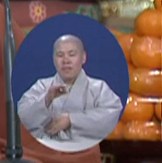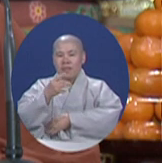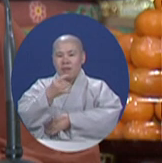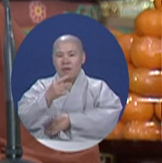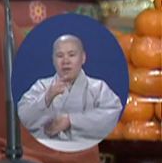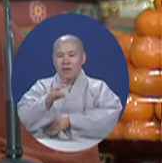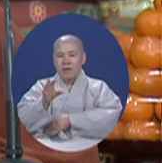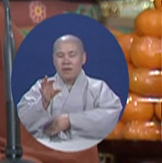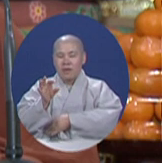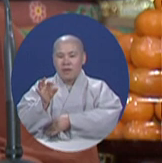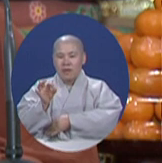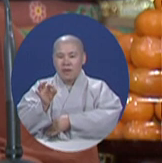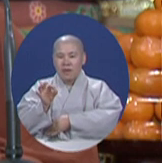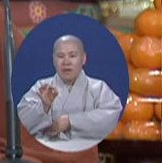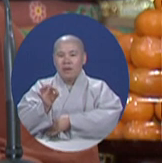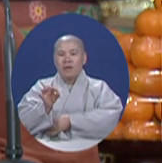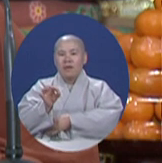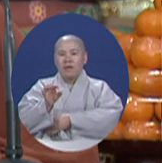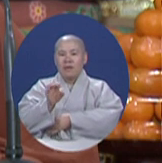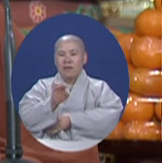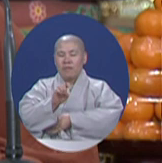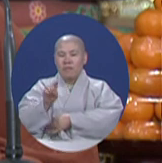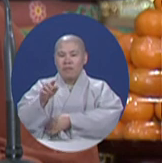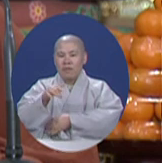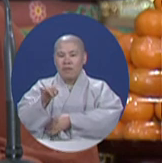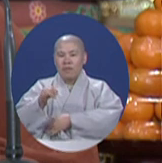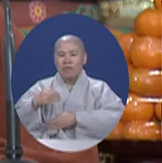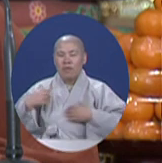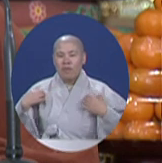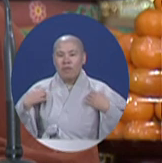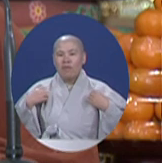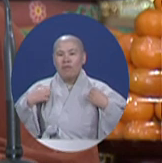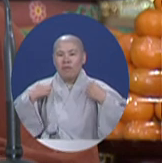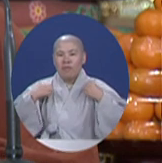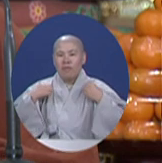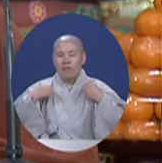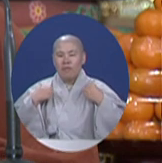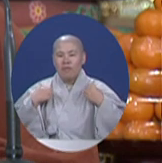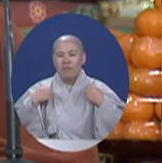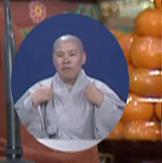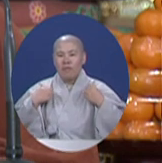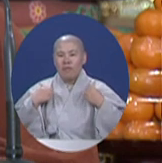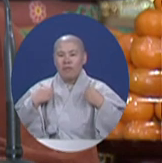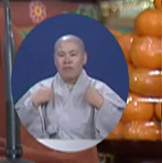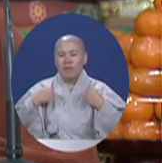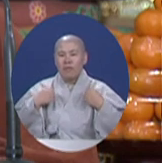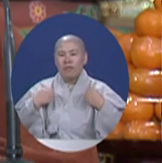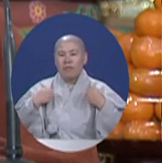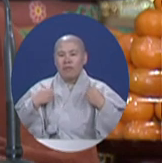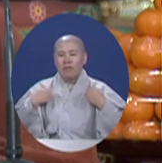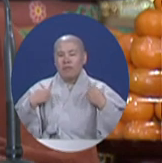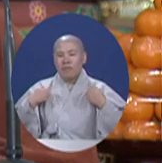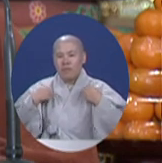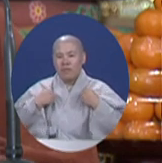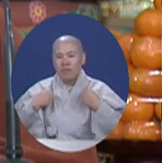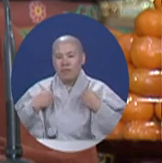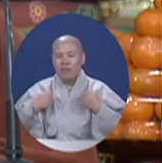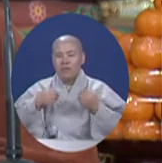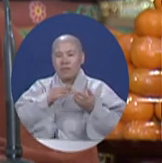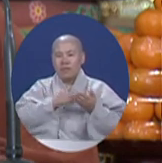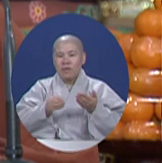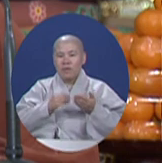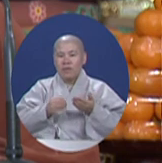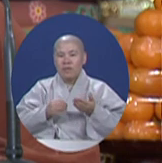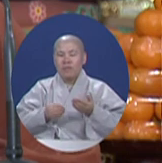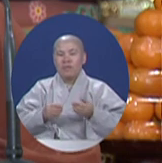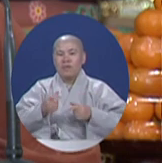의상이 파처에 중중보하고 옷이 낡거나 떨어지면 이걸 중중보라